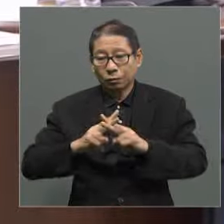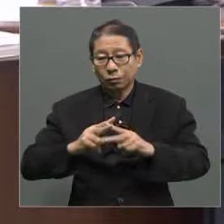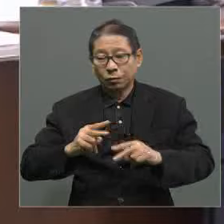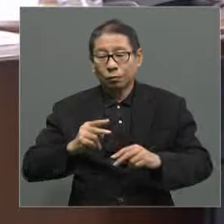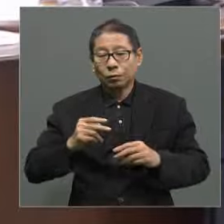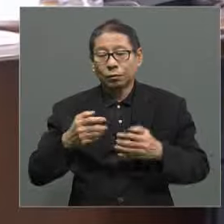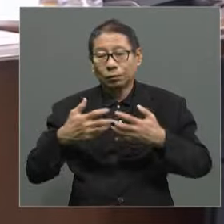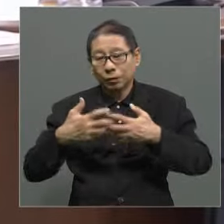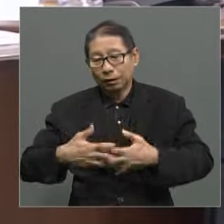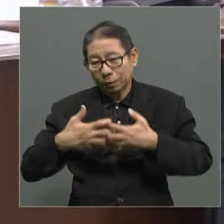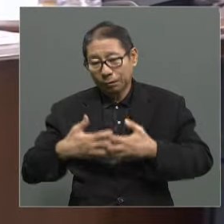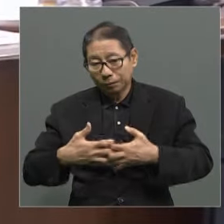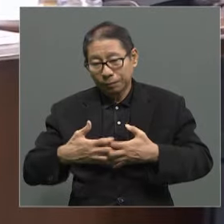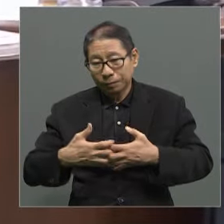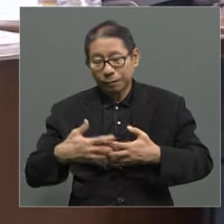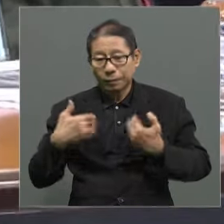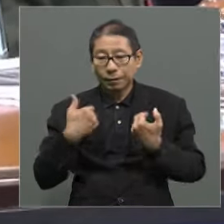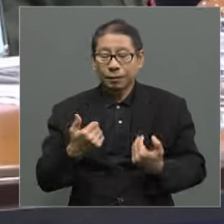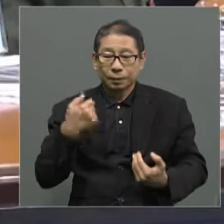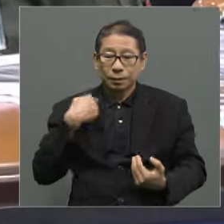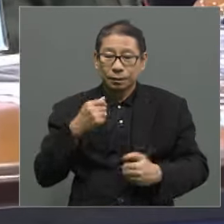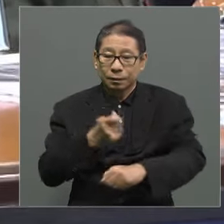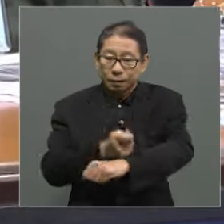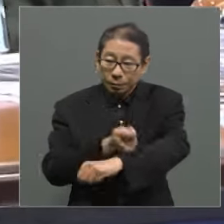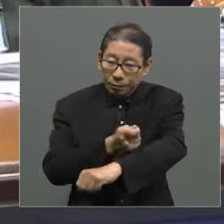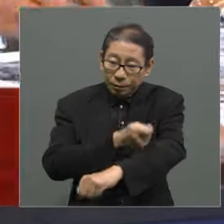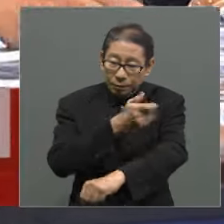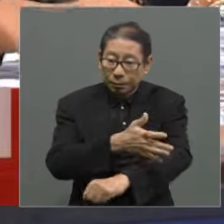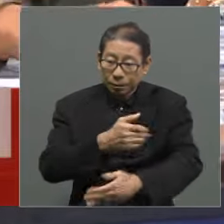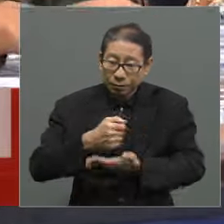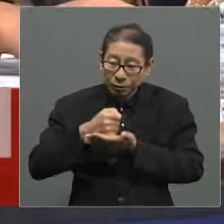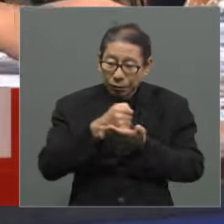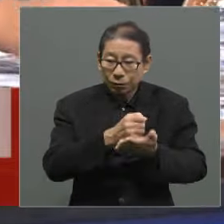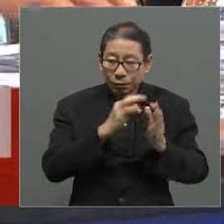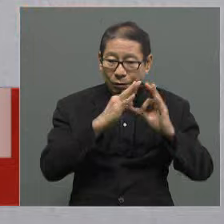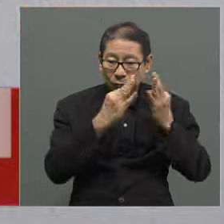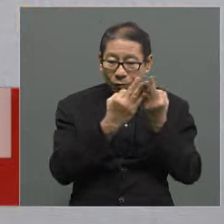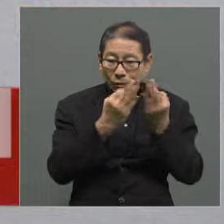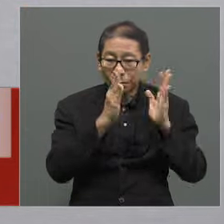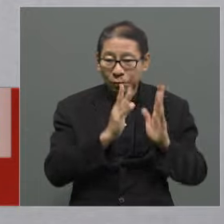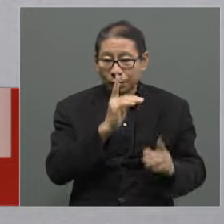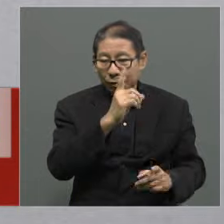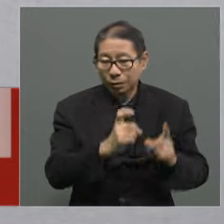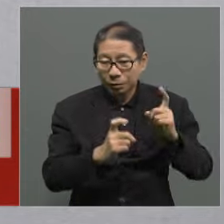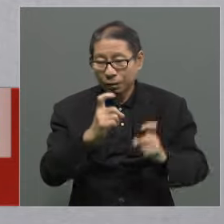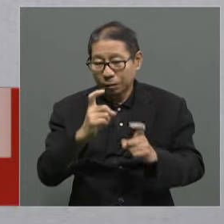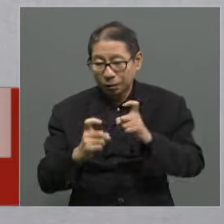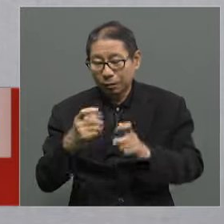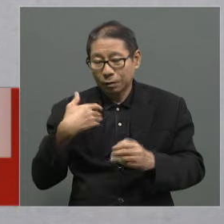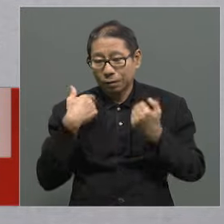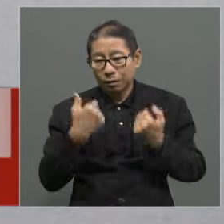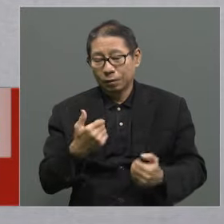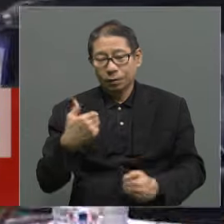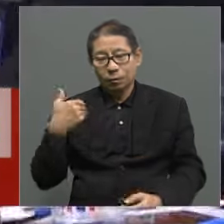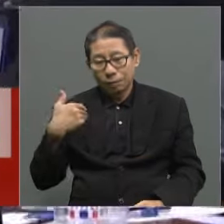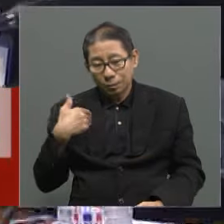ครับอันนึงที่พิจารณาก่อนเลยก็คือเรื่องของการการเยียวยานะช่วยเหลือครอบครัวของผู้สูญเสียอย่างที่เล่าไปคุณผู้ชมมันจะเกิด